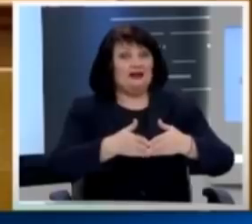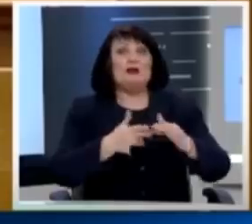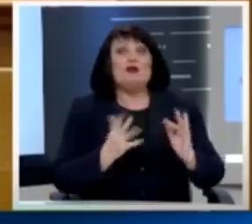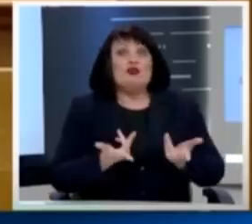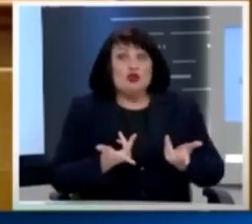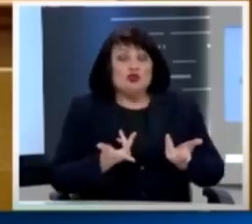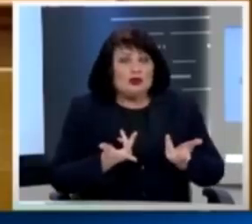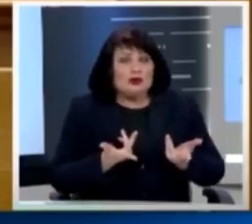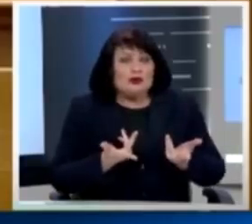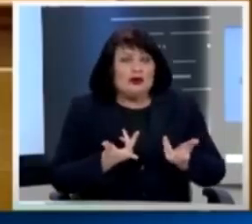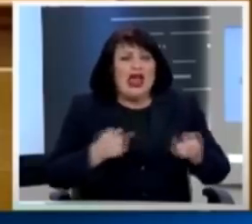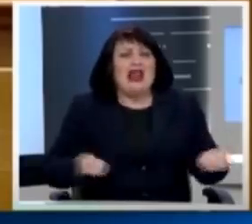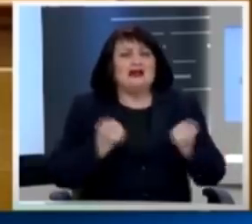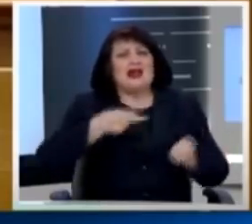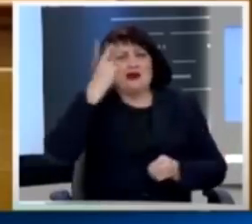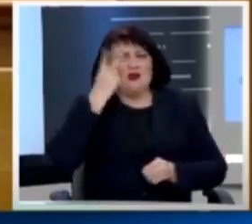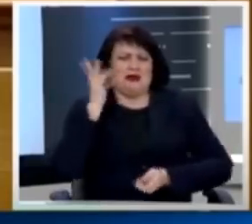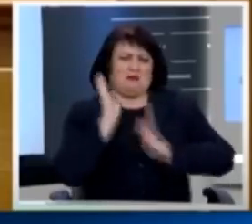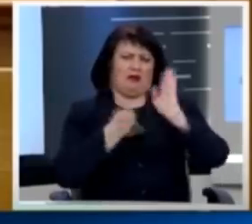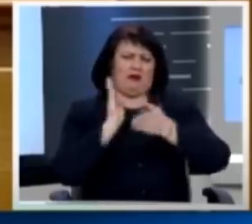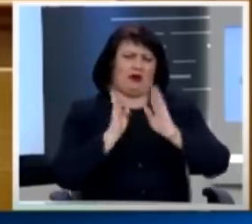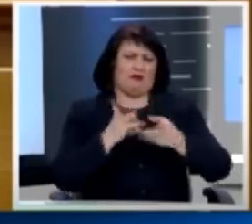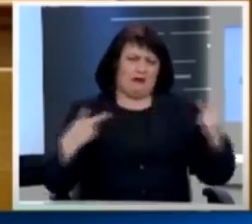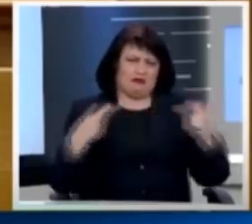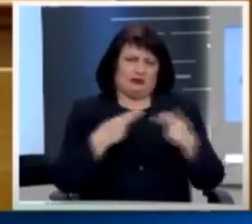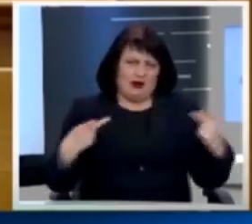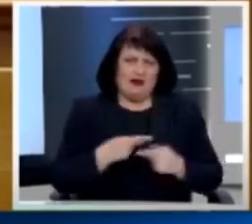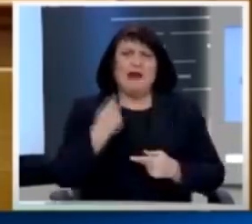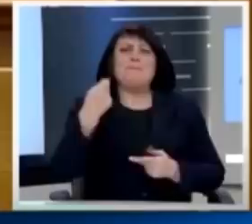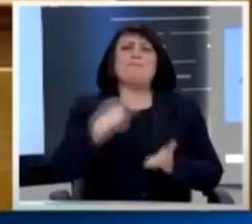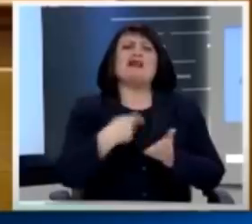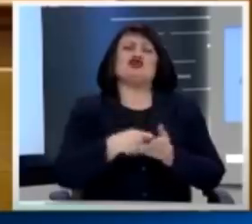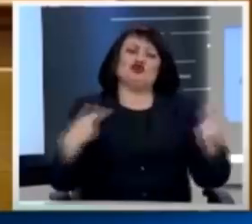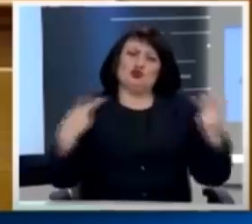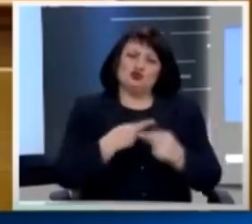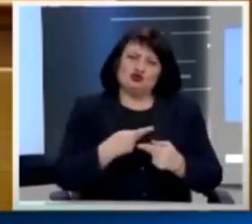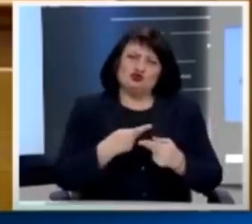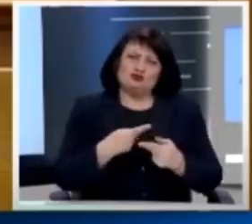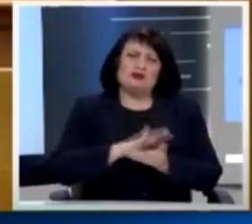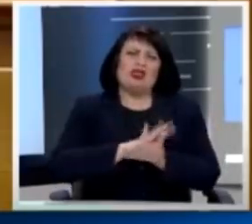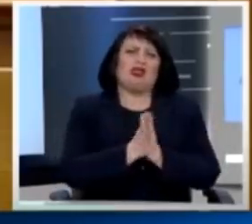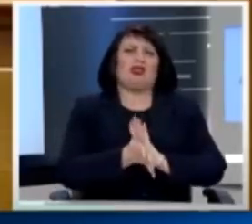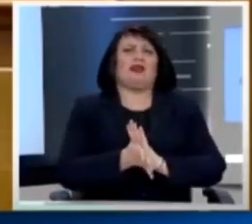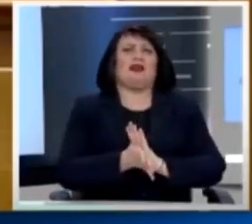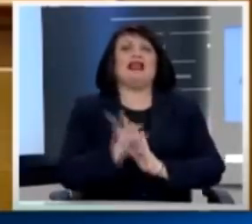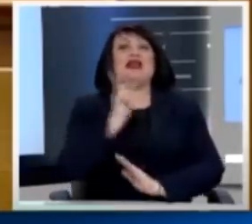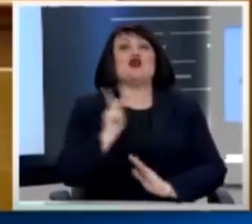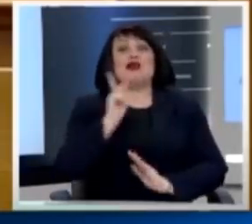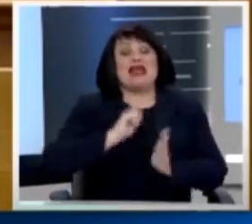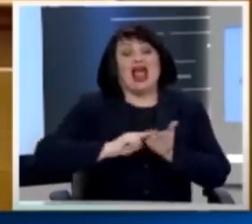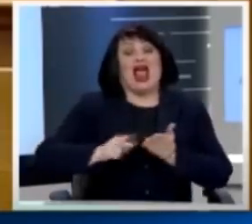σε τσάκισμα εργατικών δικαιωμάτων, σε κομμένους μισθούς και στην ισοπαίδωση της κοινωνικής